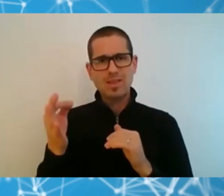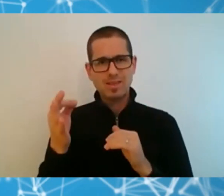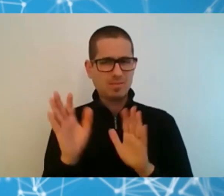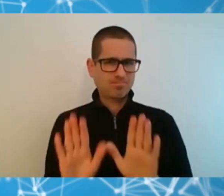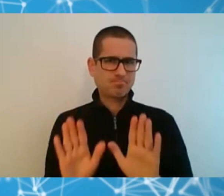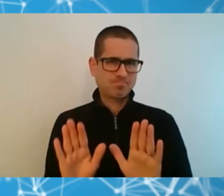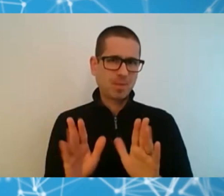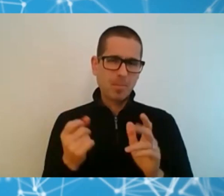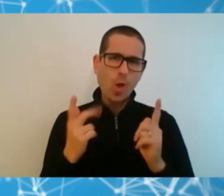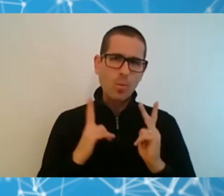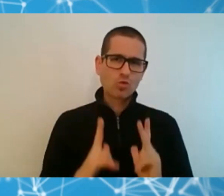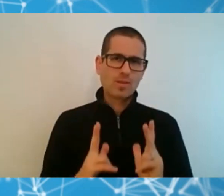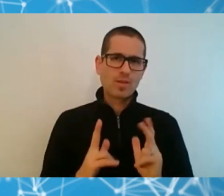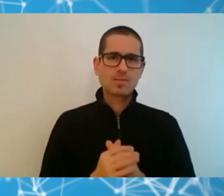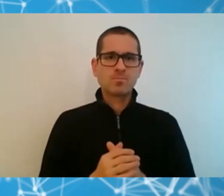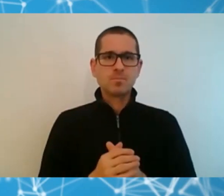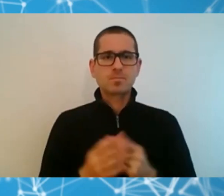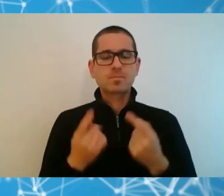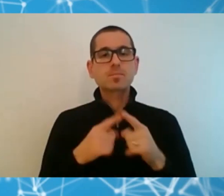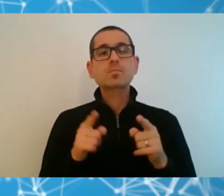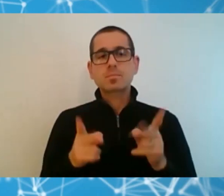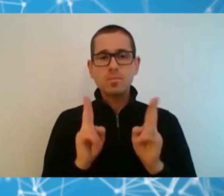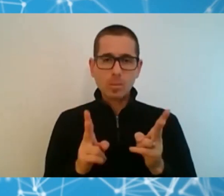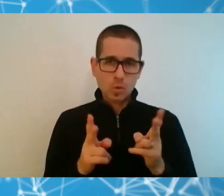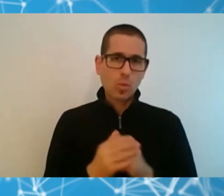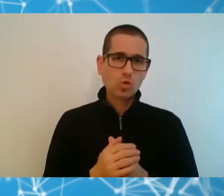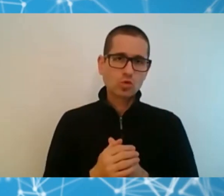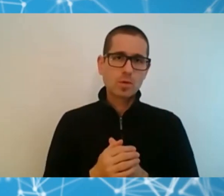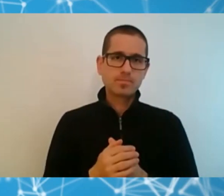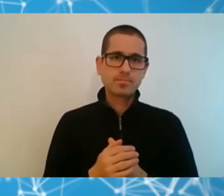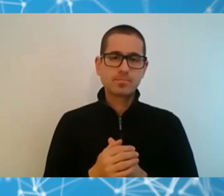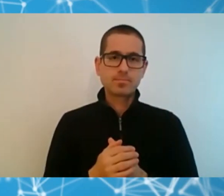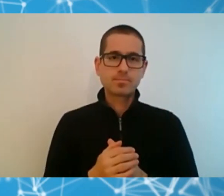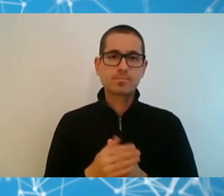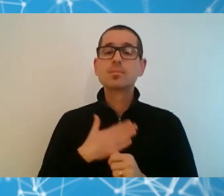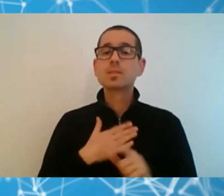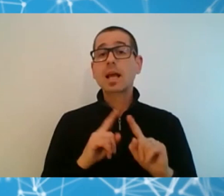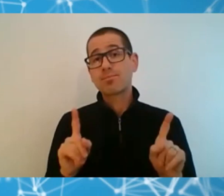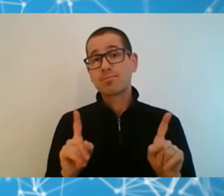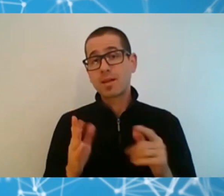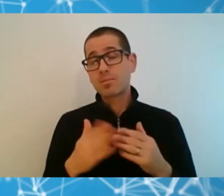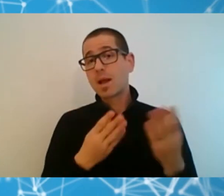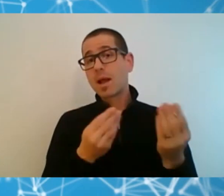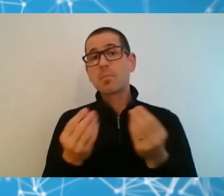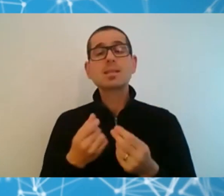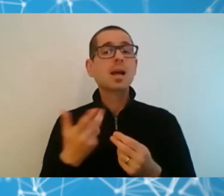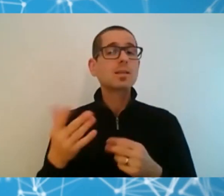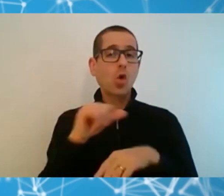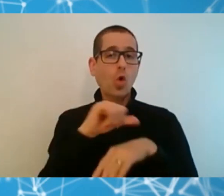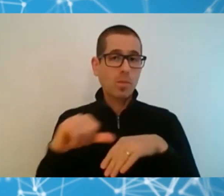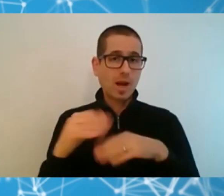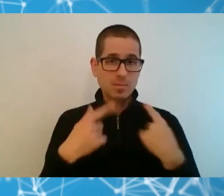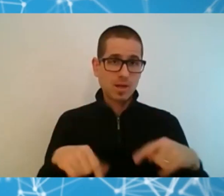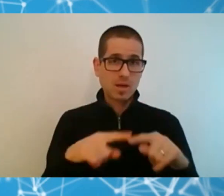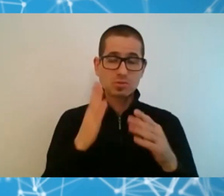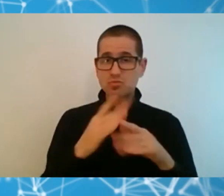bi rekel, da malo počiva, ne. Sicer pa je to možno, ne. Zakaj ne? Pri marsikakšni